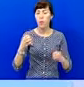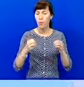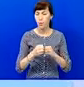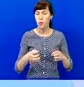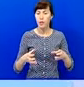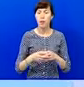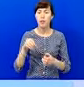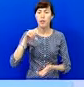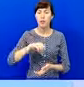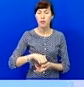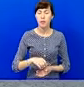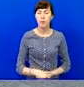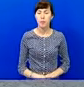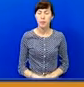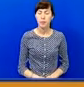сынасты.